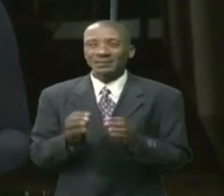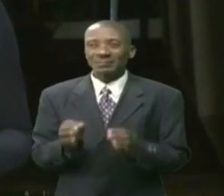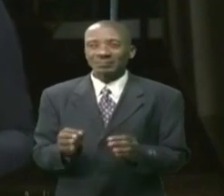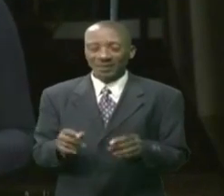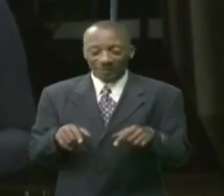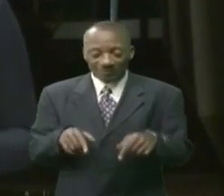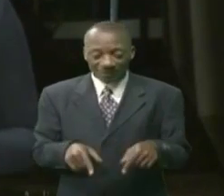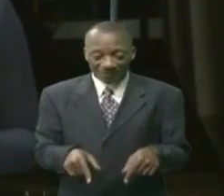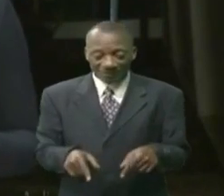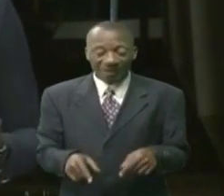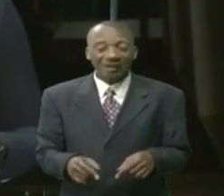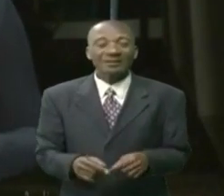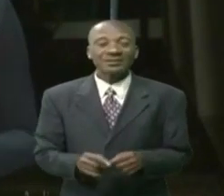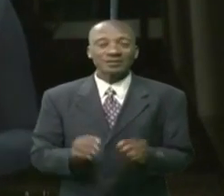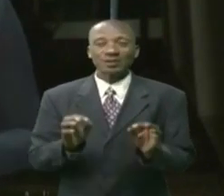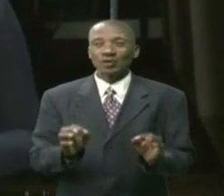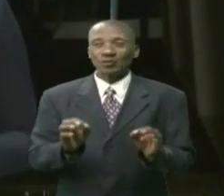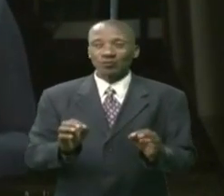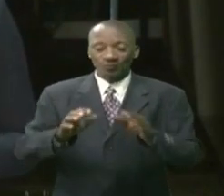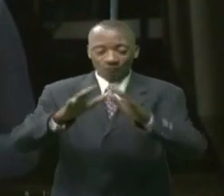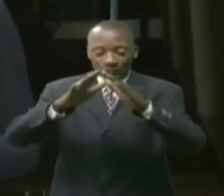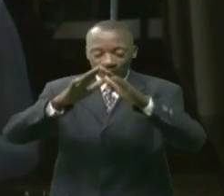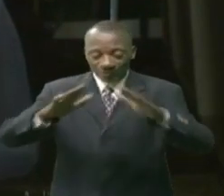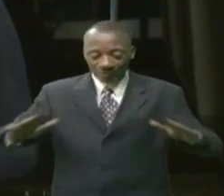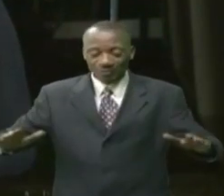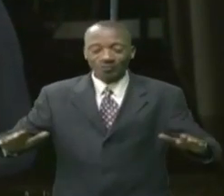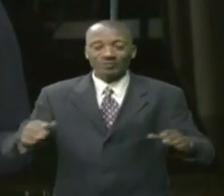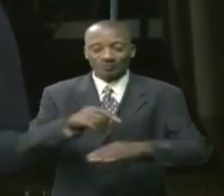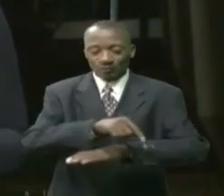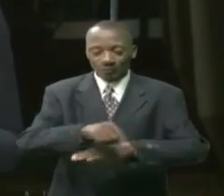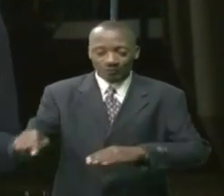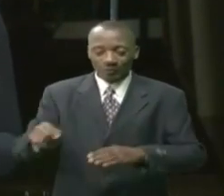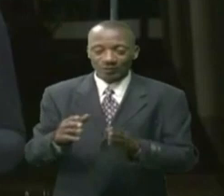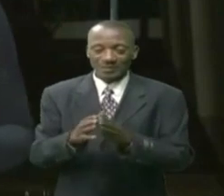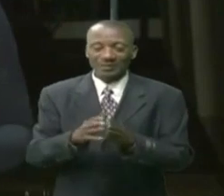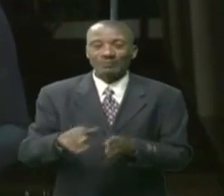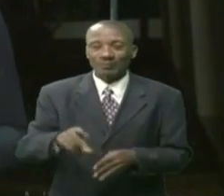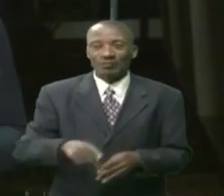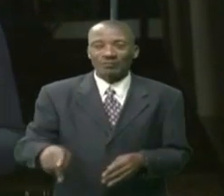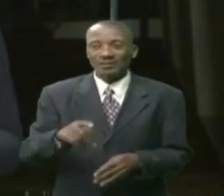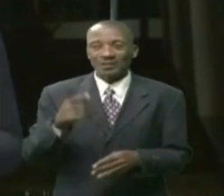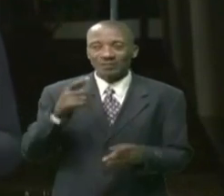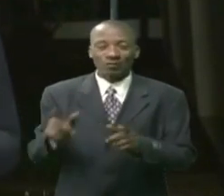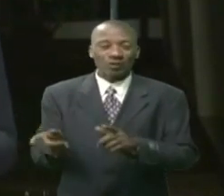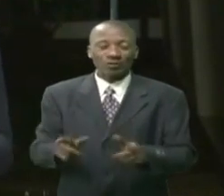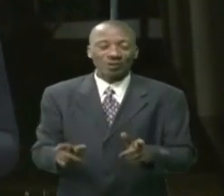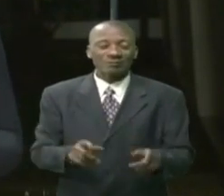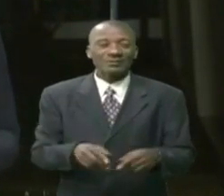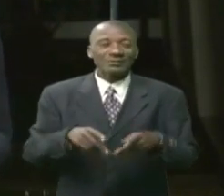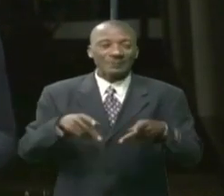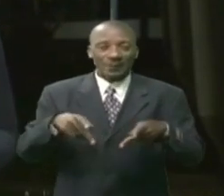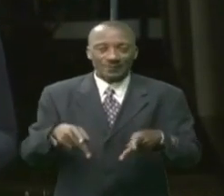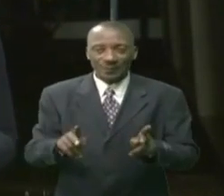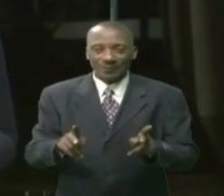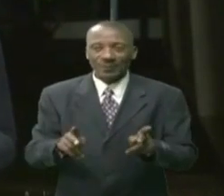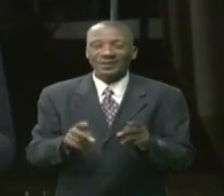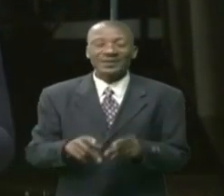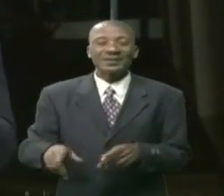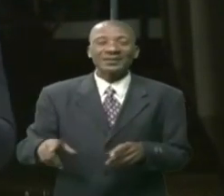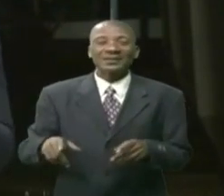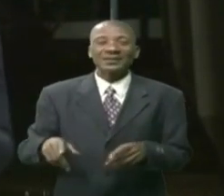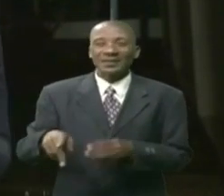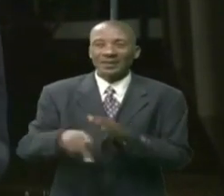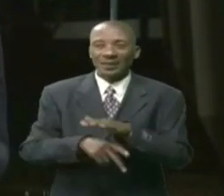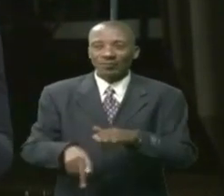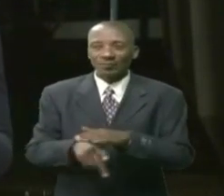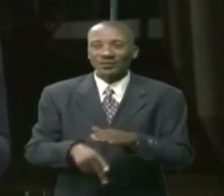lourds. Le bâtiment de l'Assemblée provinciale du Lualaba permettra également à la province, exactement à la province du Lualaba, de faire